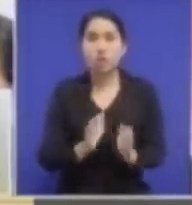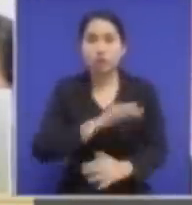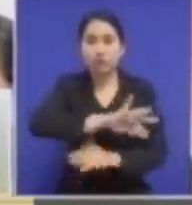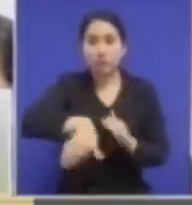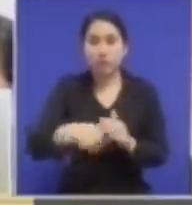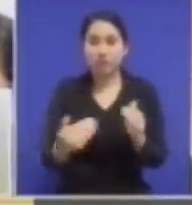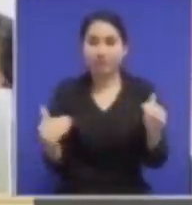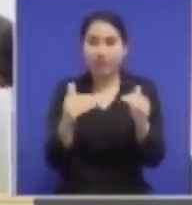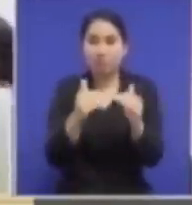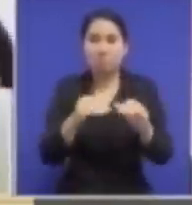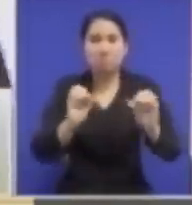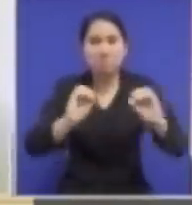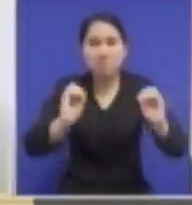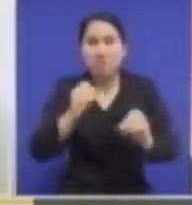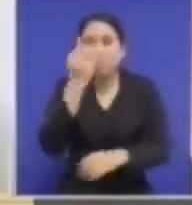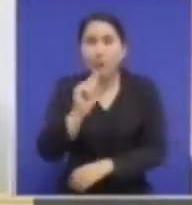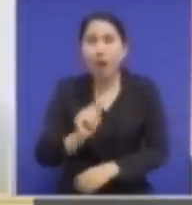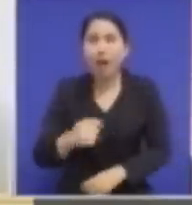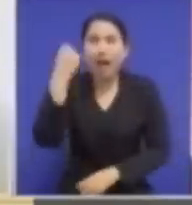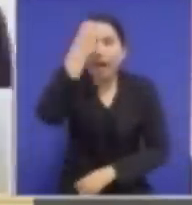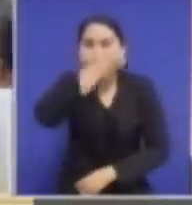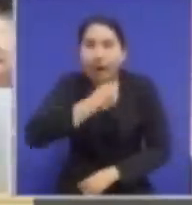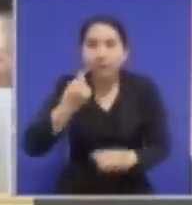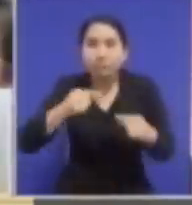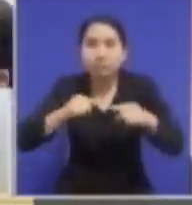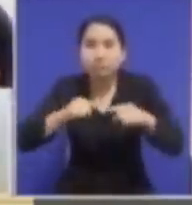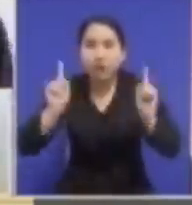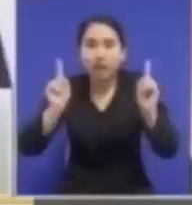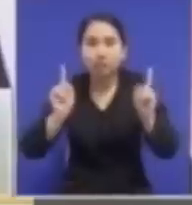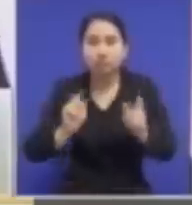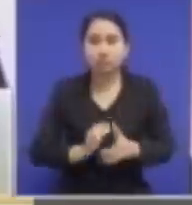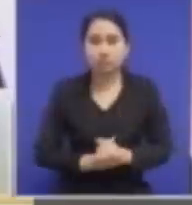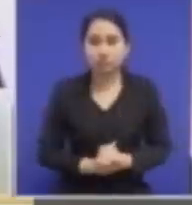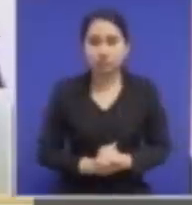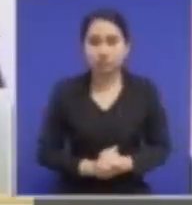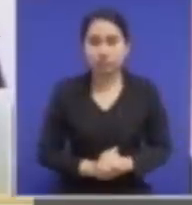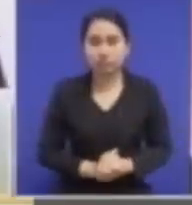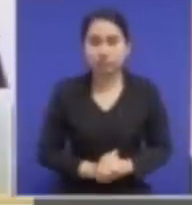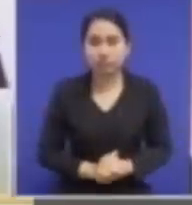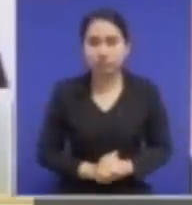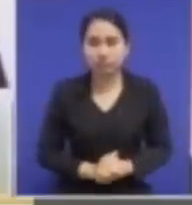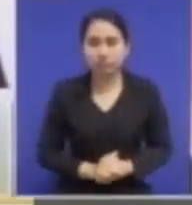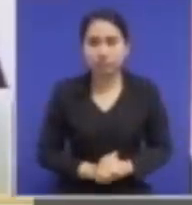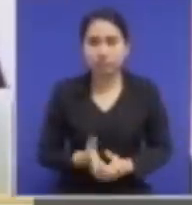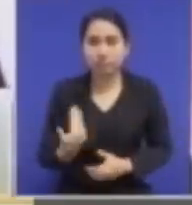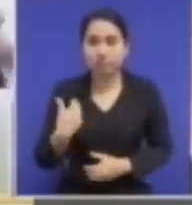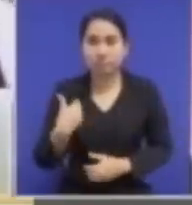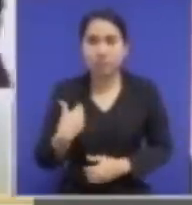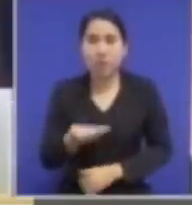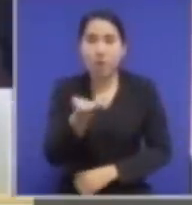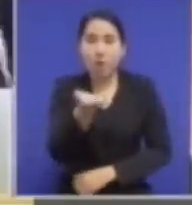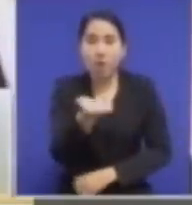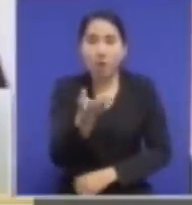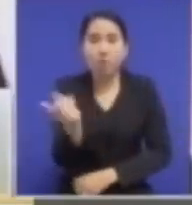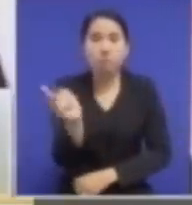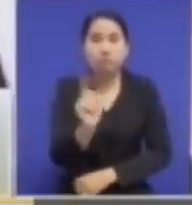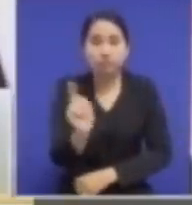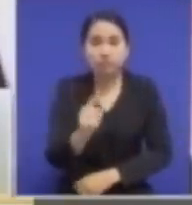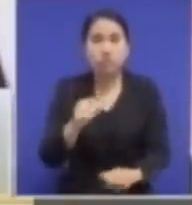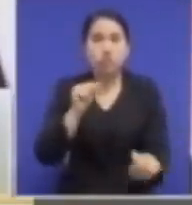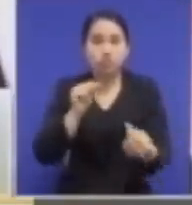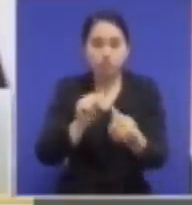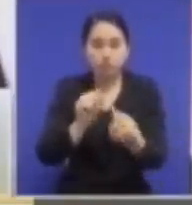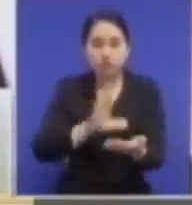กันแล้วครับแล้วก็สิ่งที่เรียกร้องกันอยากเท่าเทียมกันนะครับการศึกษาก็ไม่เท่